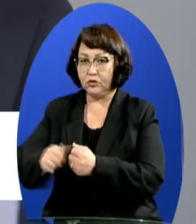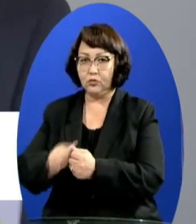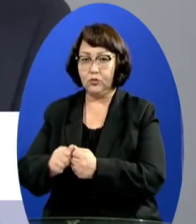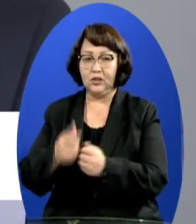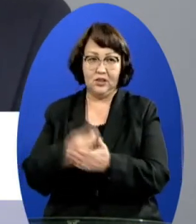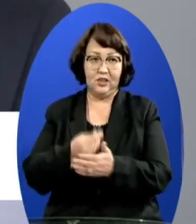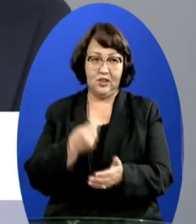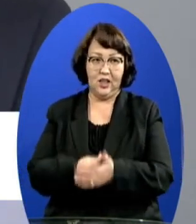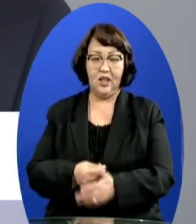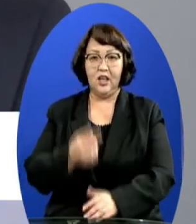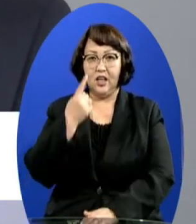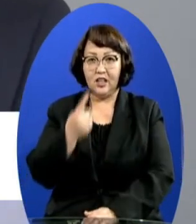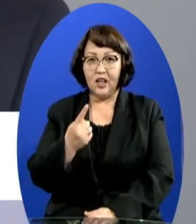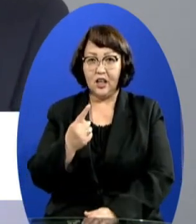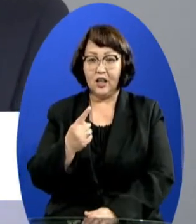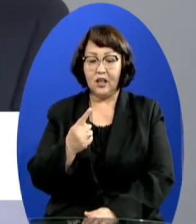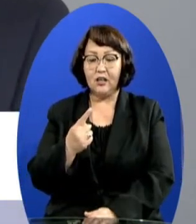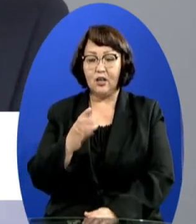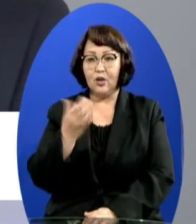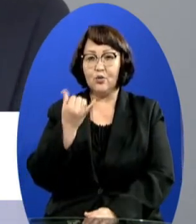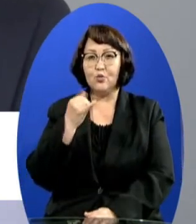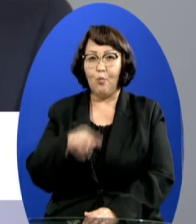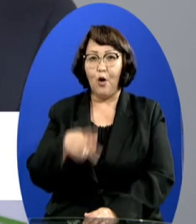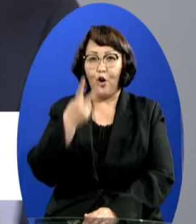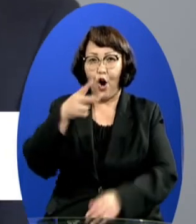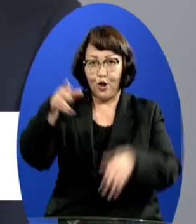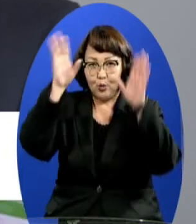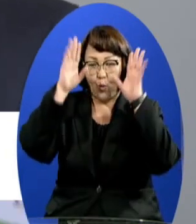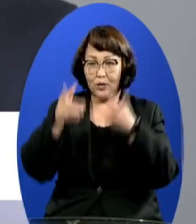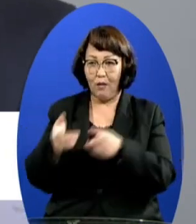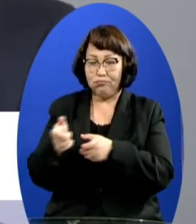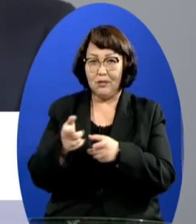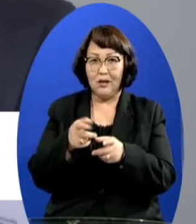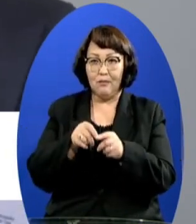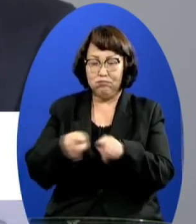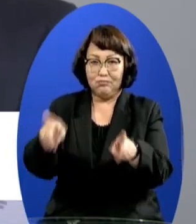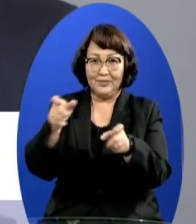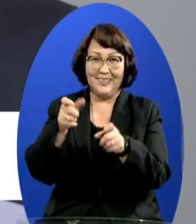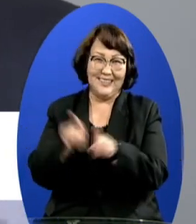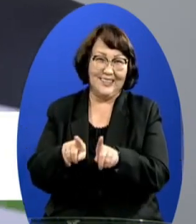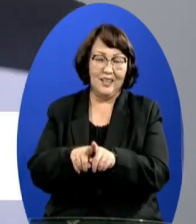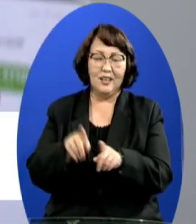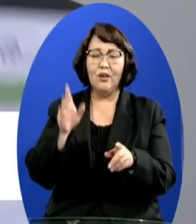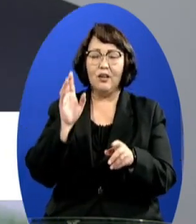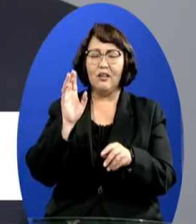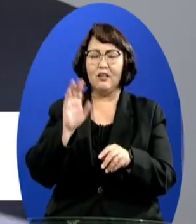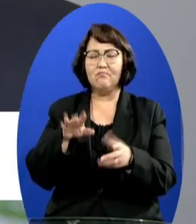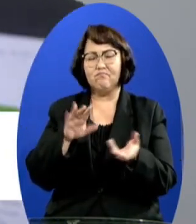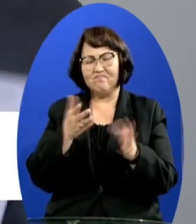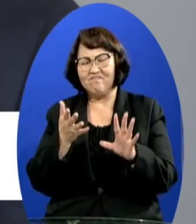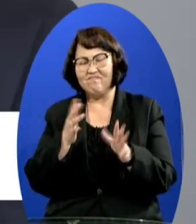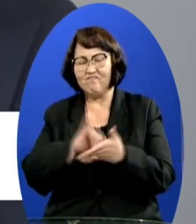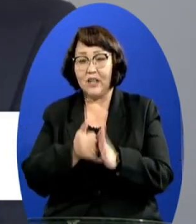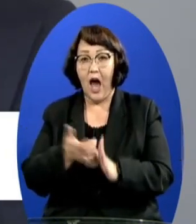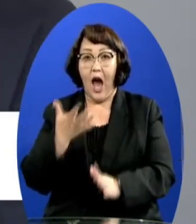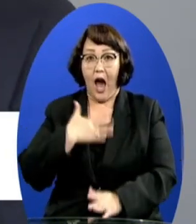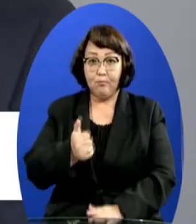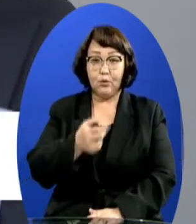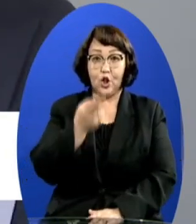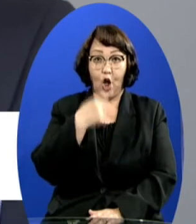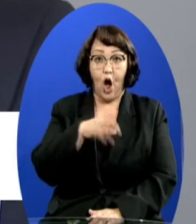нэг сумаар хоёр тоолоо болоод байна гэсэн санаа. Гэхдээ энэ бол тос тостай байх хэрэгтэй. Юу гэсэн үг вэ гэхээр амьд донороос болон амьгүй донороос